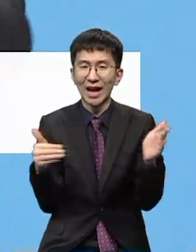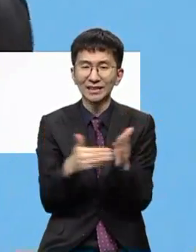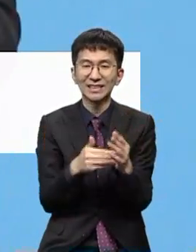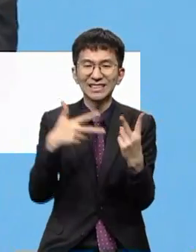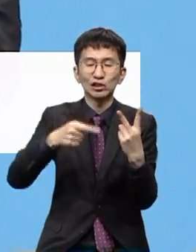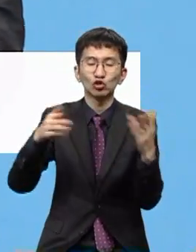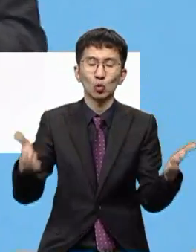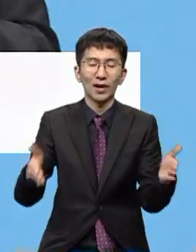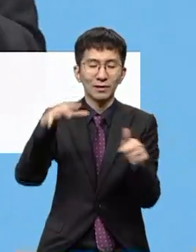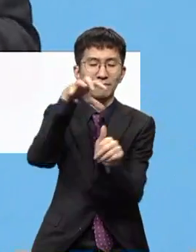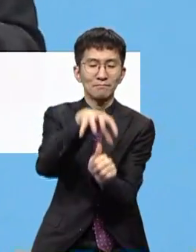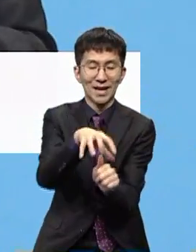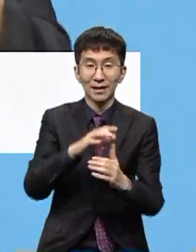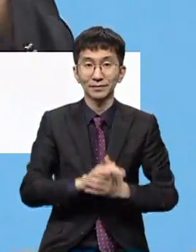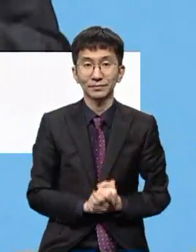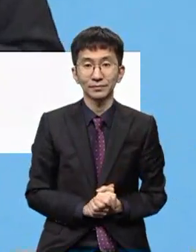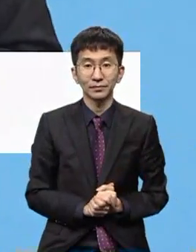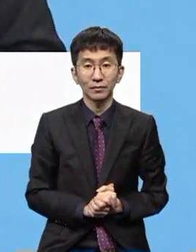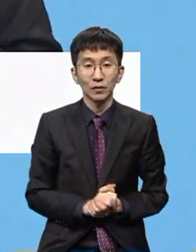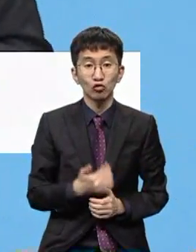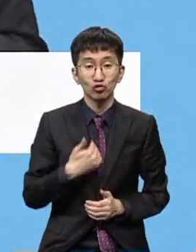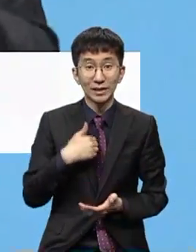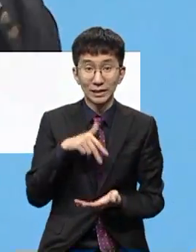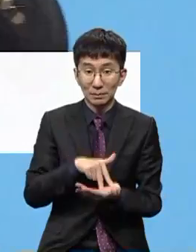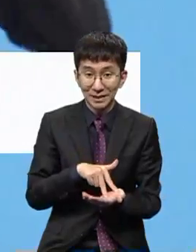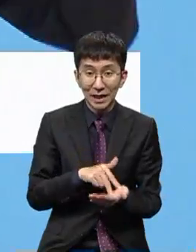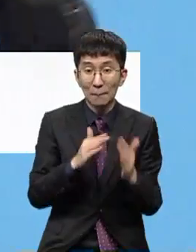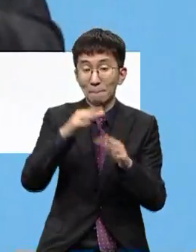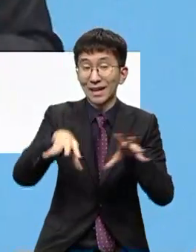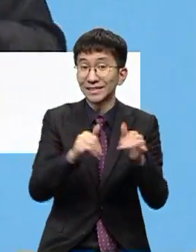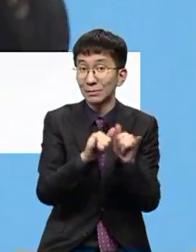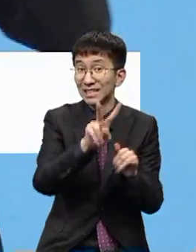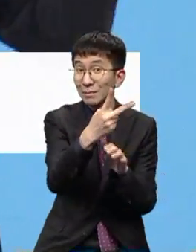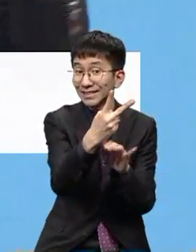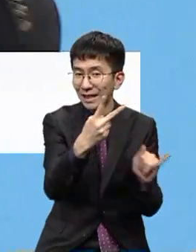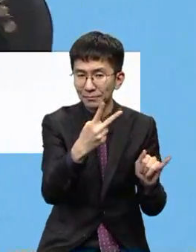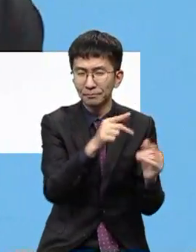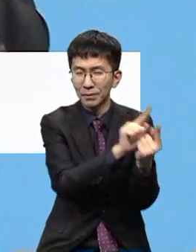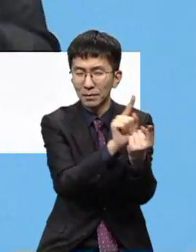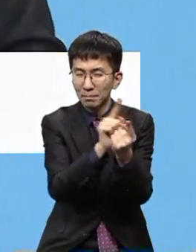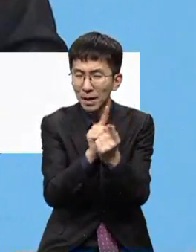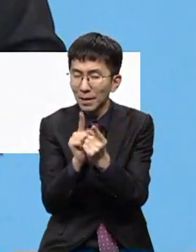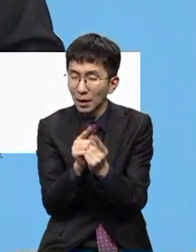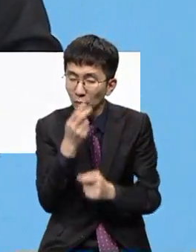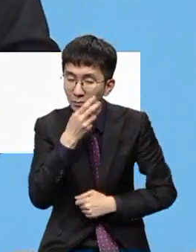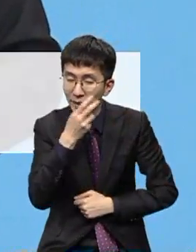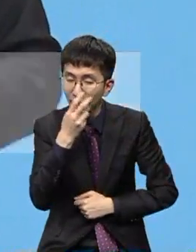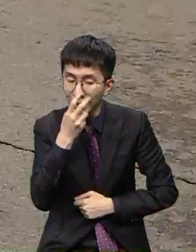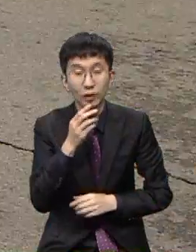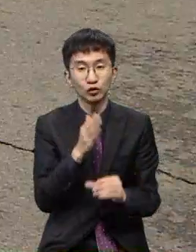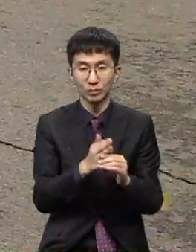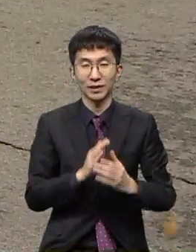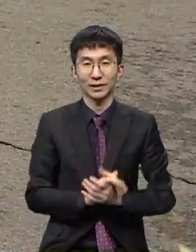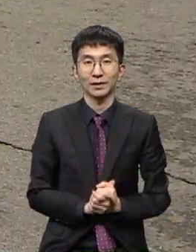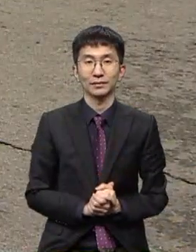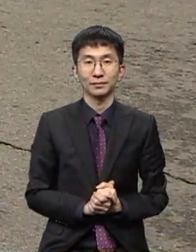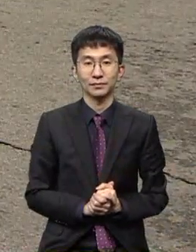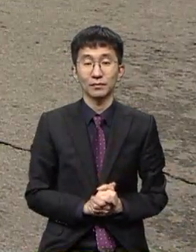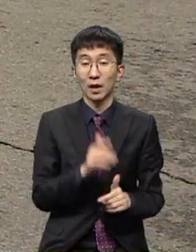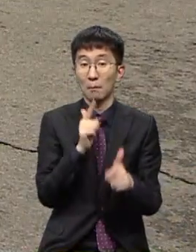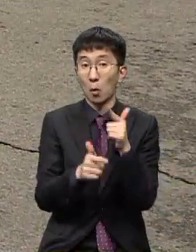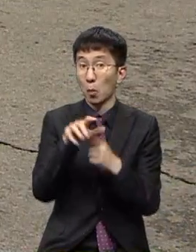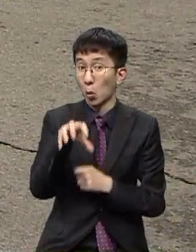격리했습니다. 또한 우리 시는 마을 주민 200여 명을 대상으로 이동 검체를 실시하고 있습니다.